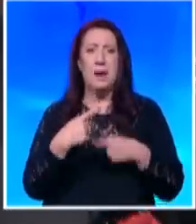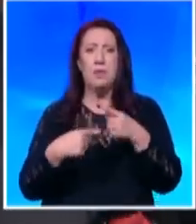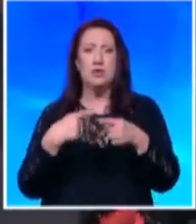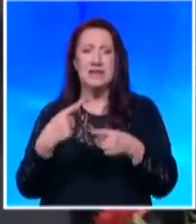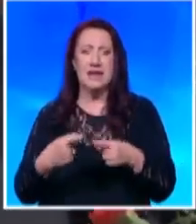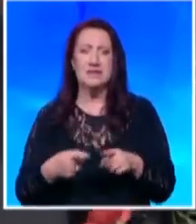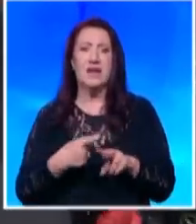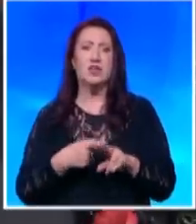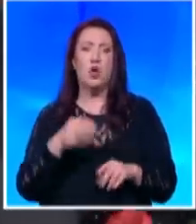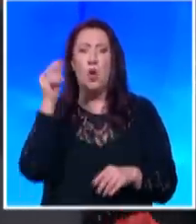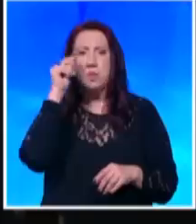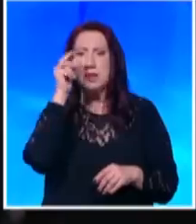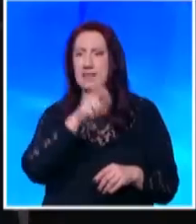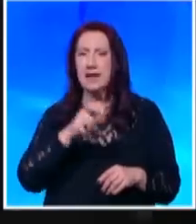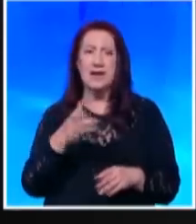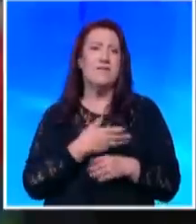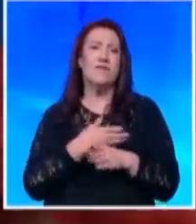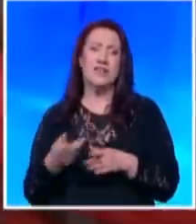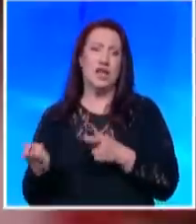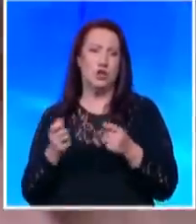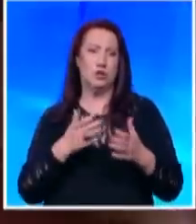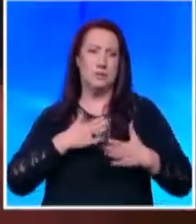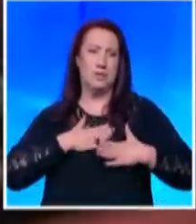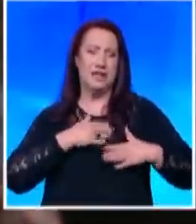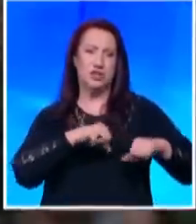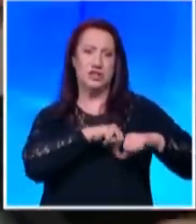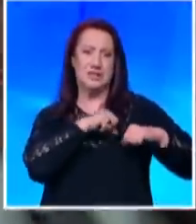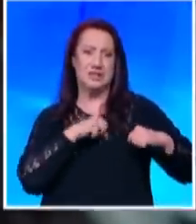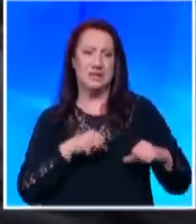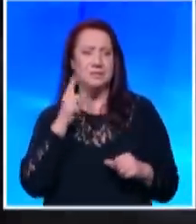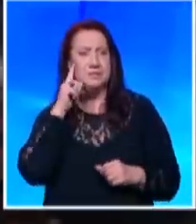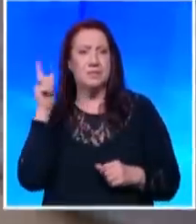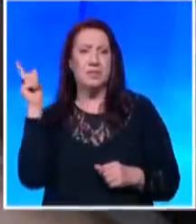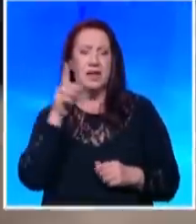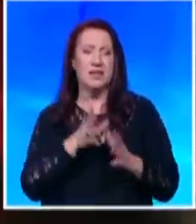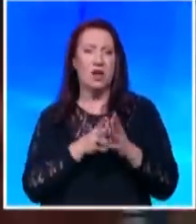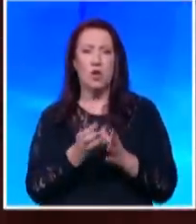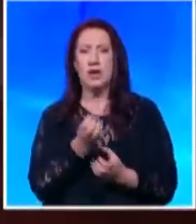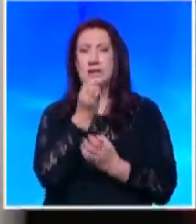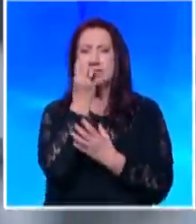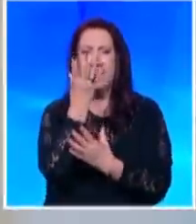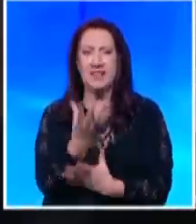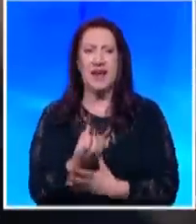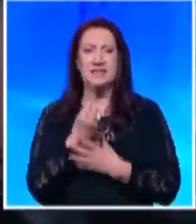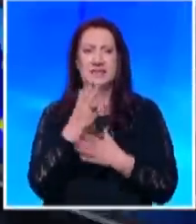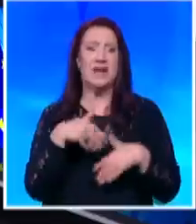българите винаги ще са в нашето сърце. През целия ден хора поднасяха цветя пред монумента.